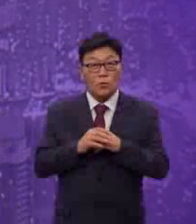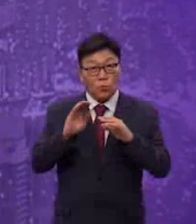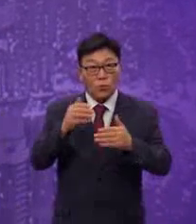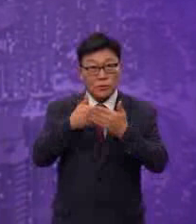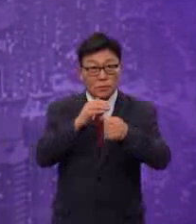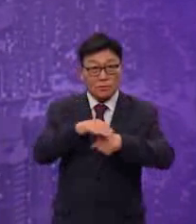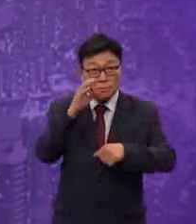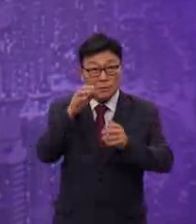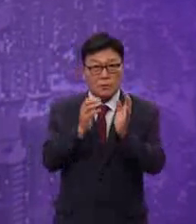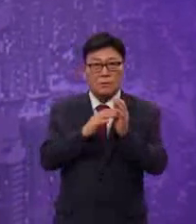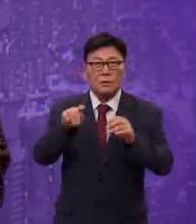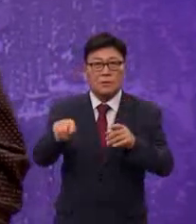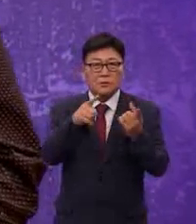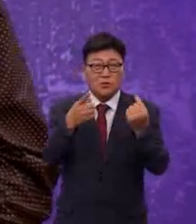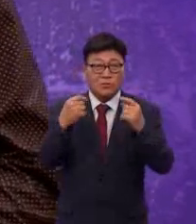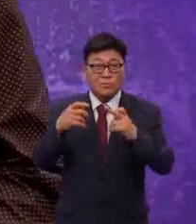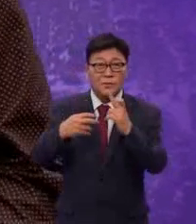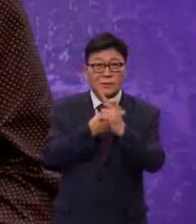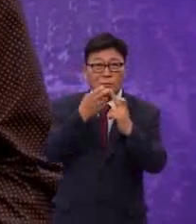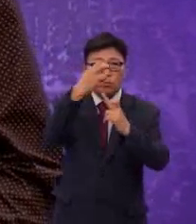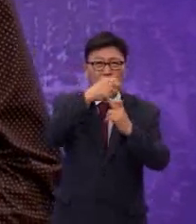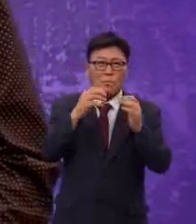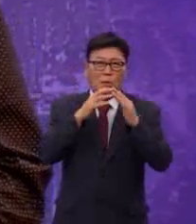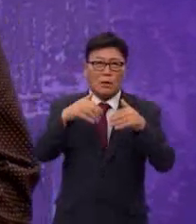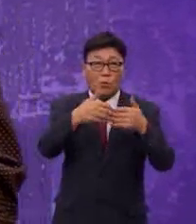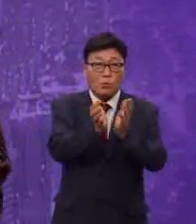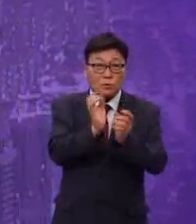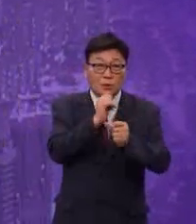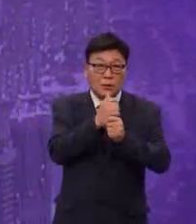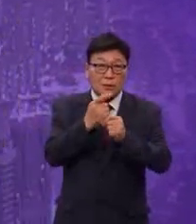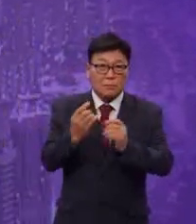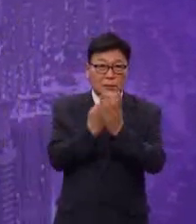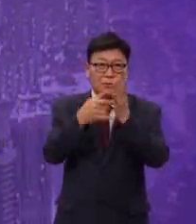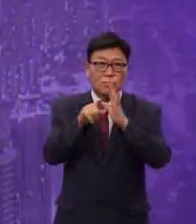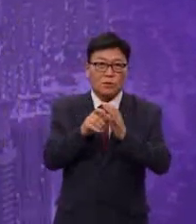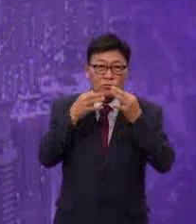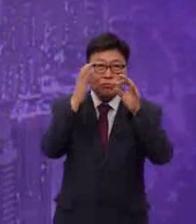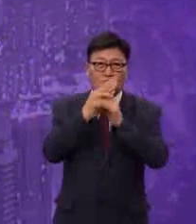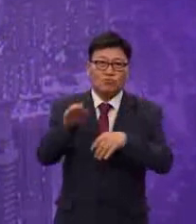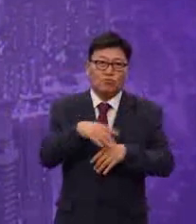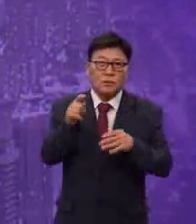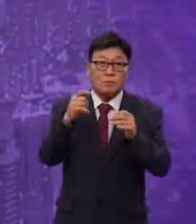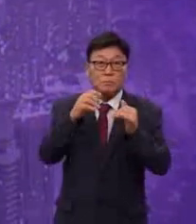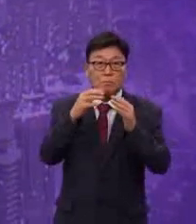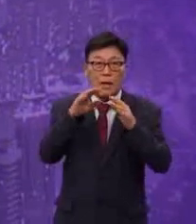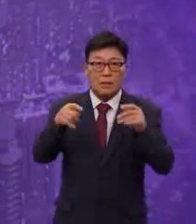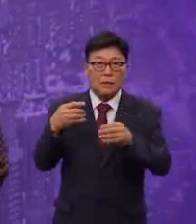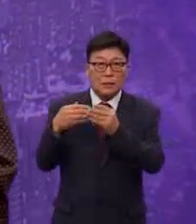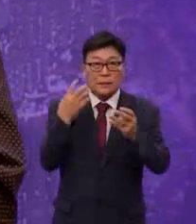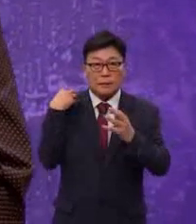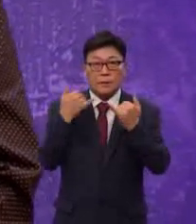어떻게 영상은 잘 보셨습니까? 이처럼 삼복도로 마을 공동체 활성화를 위해서 노력하고 계시는 우리 마을 주민